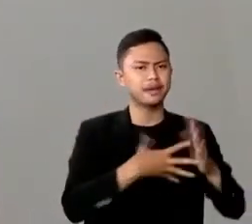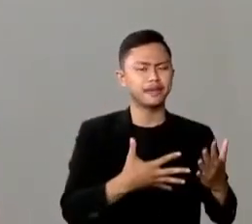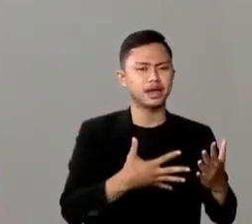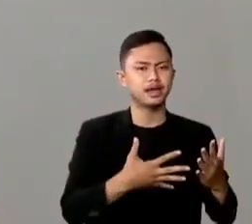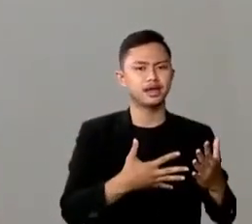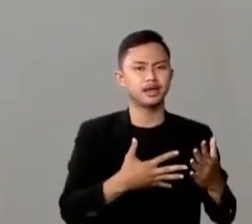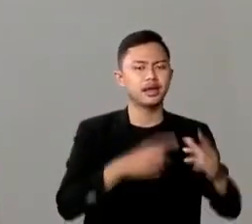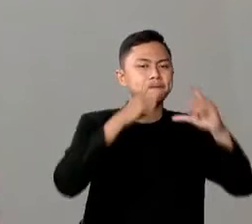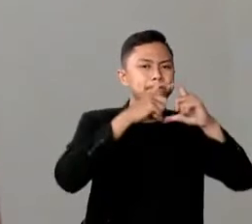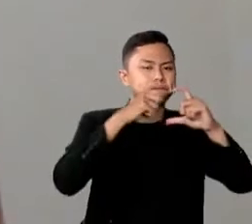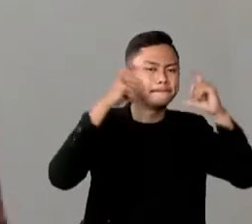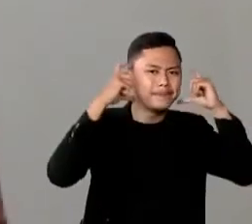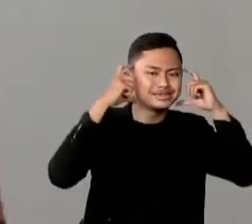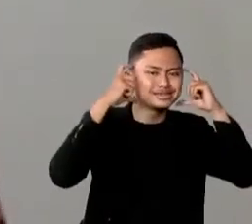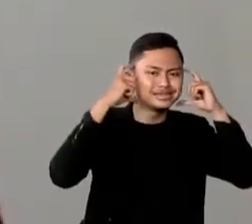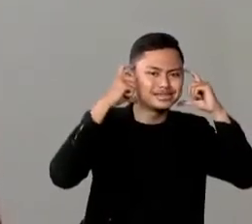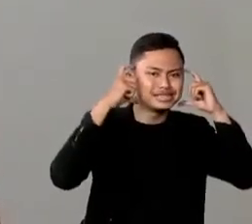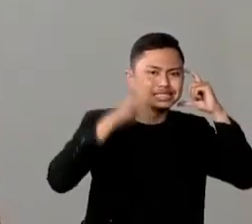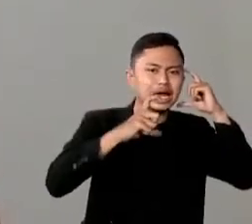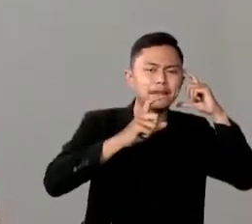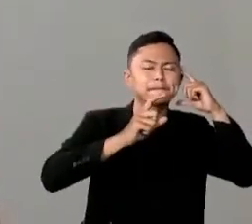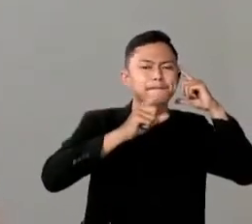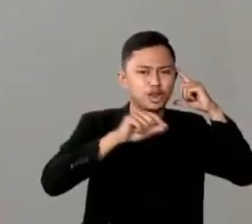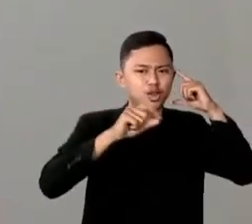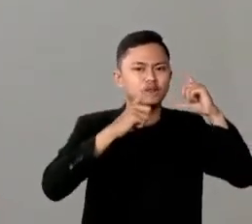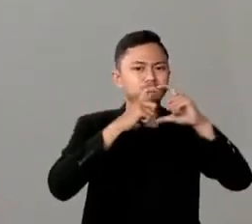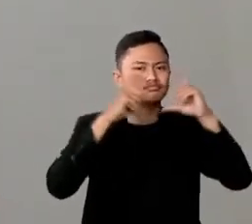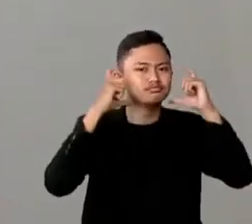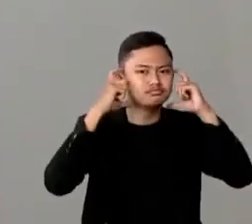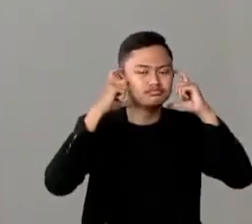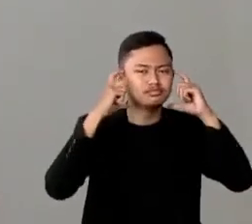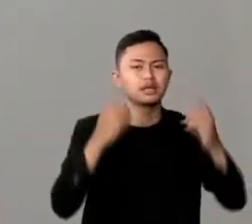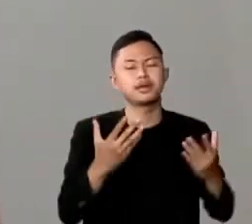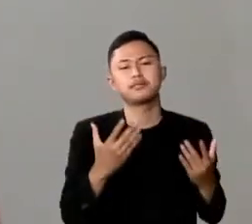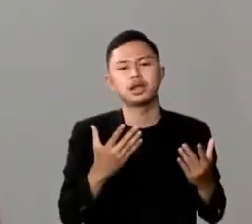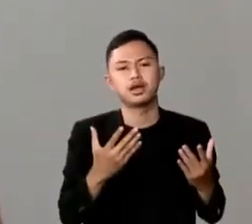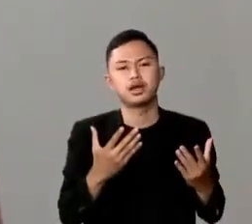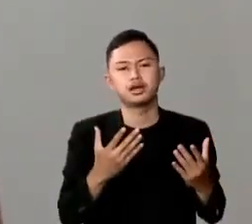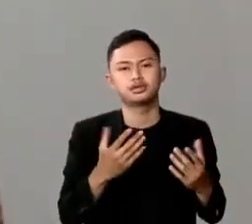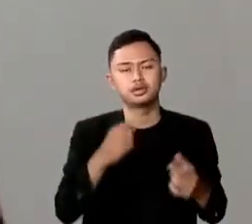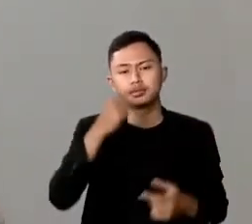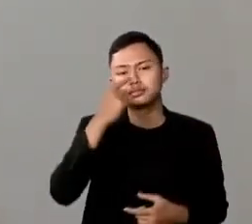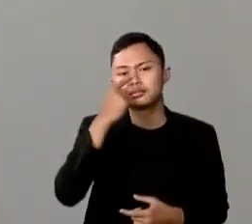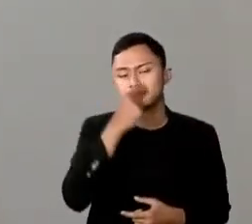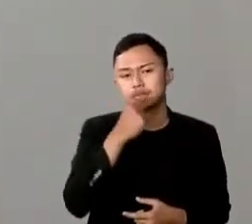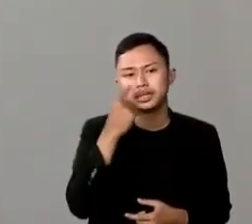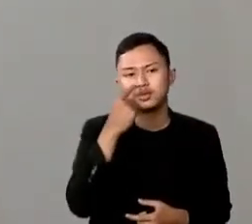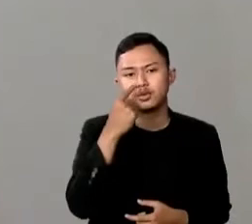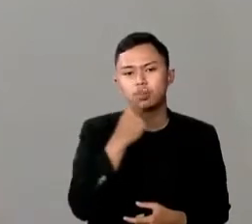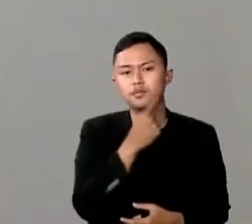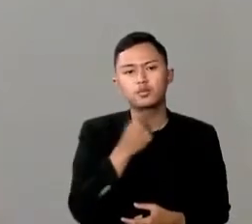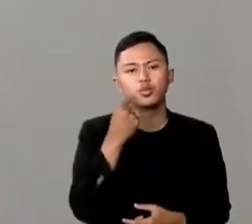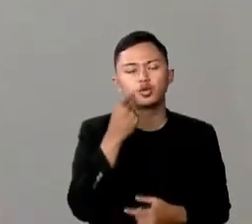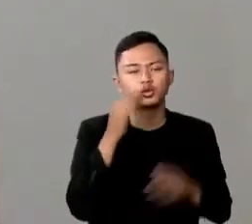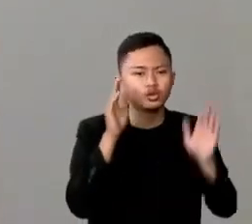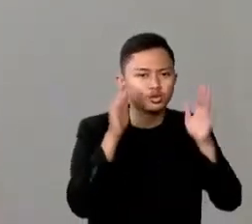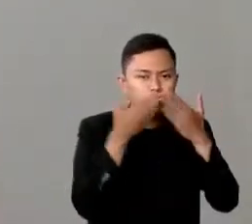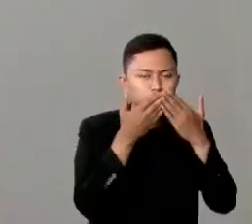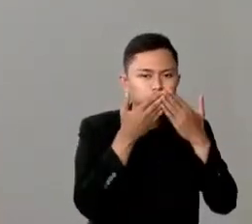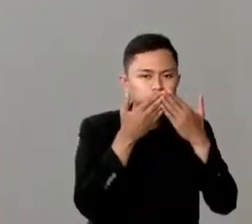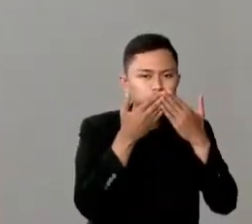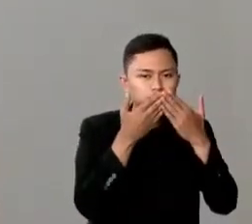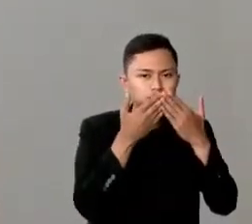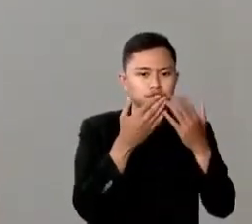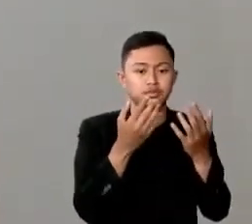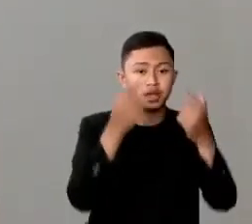tertanam menggunakan masker dengan cara yang benar cara yang benar itu seperti apa menutup hidung dan mulut gitu kemudian